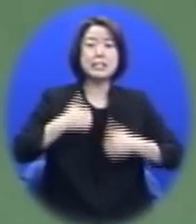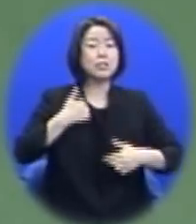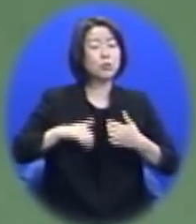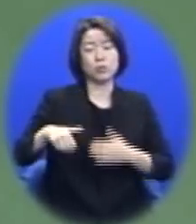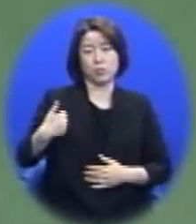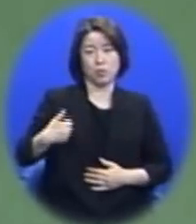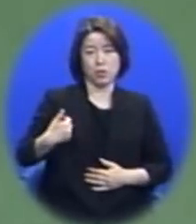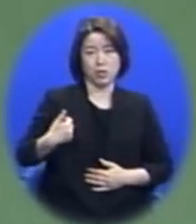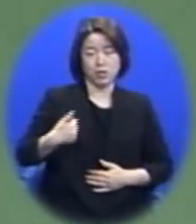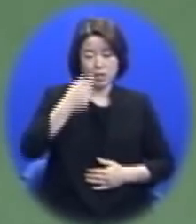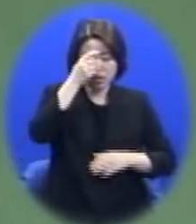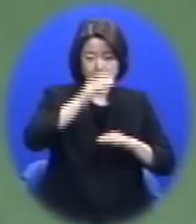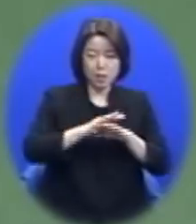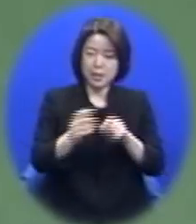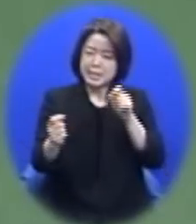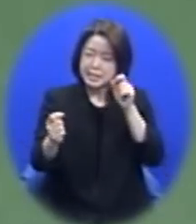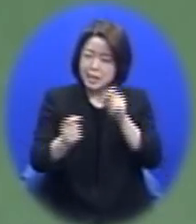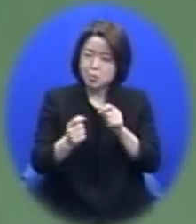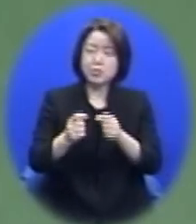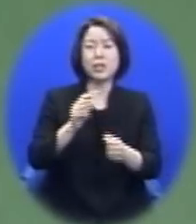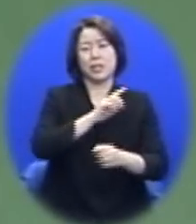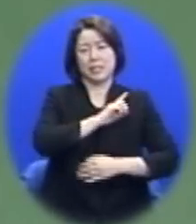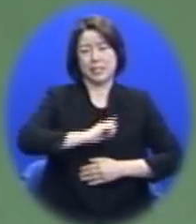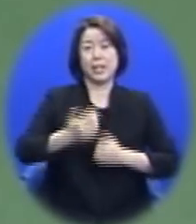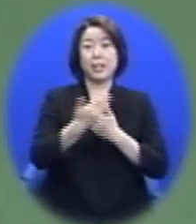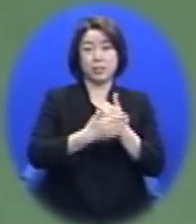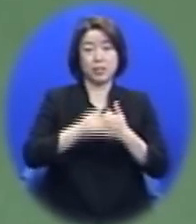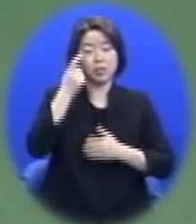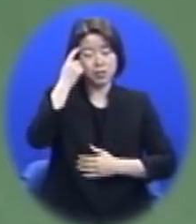예배는 짧게 끝나는 게 제일 은혜로웠습니다.